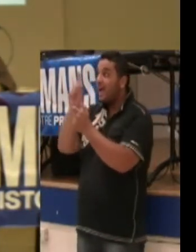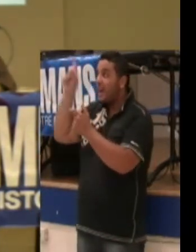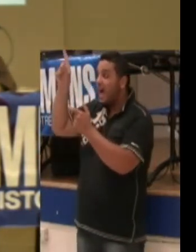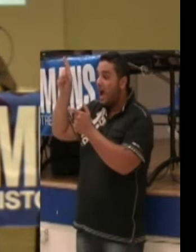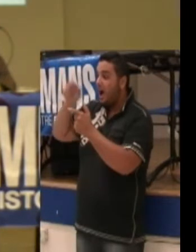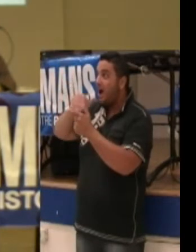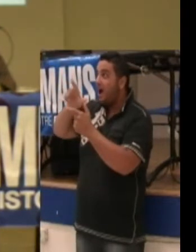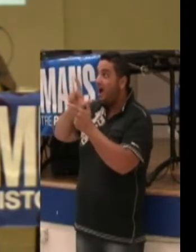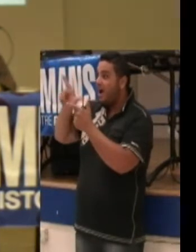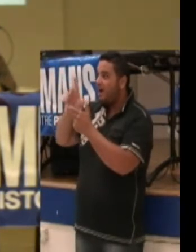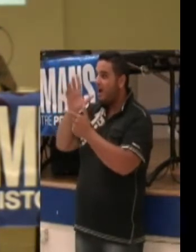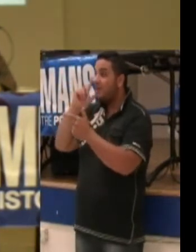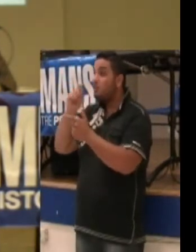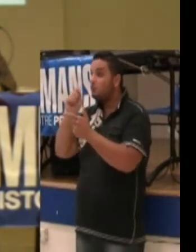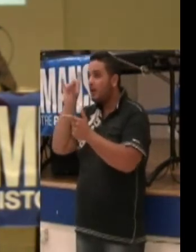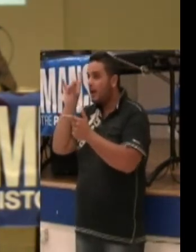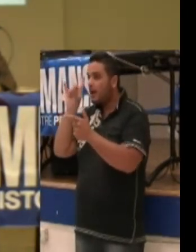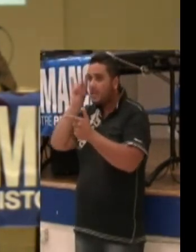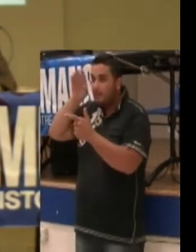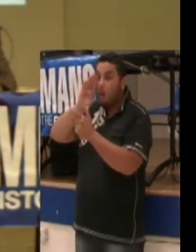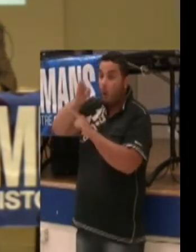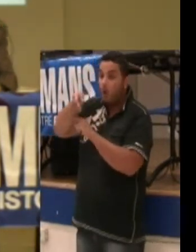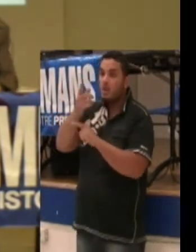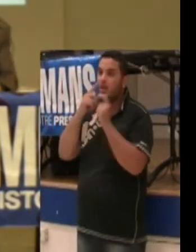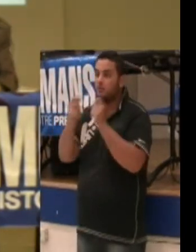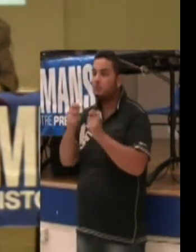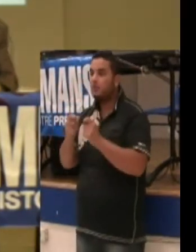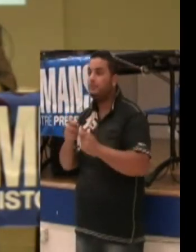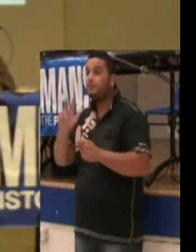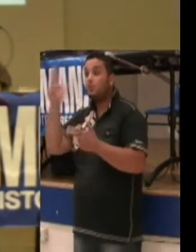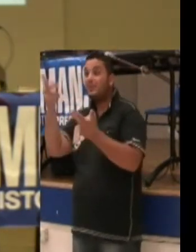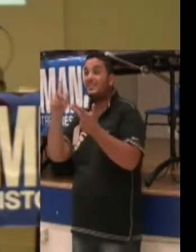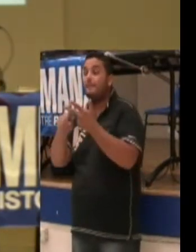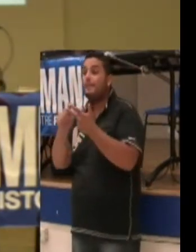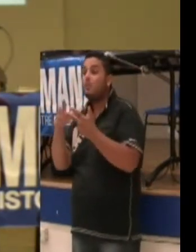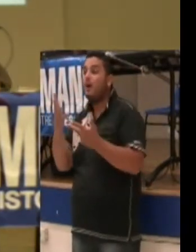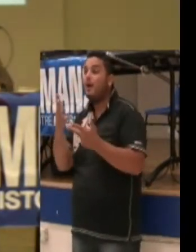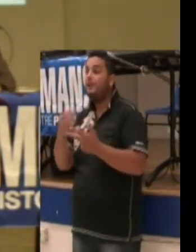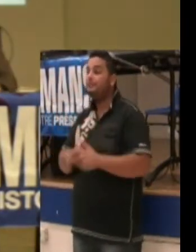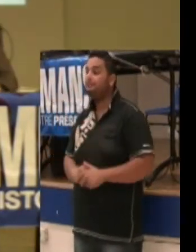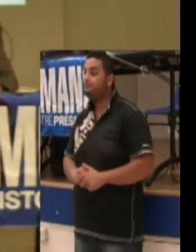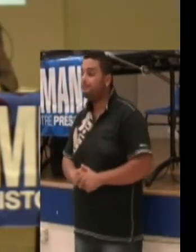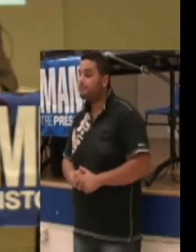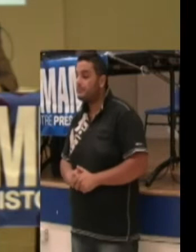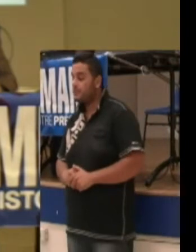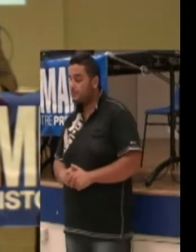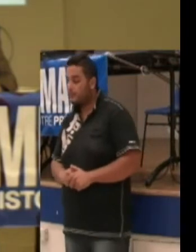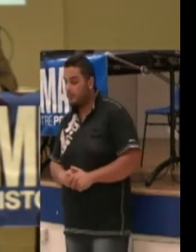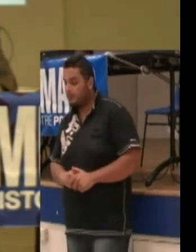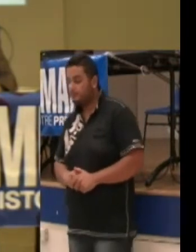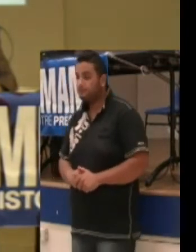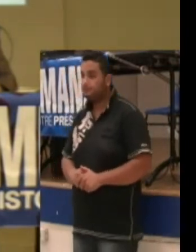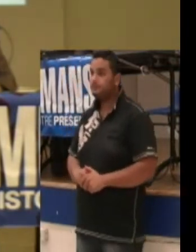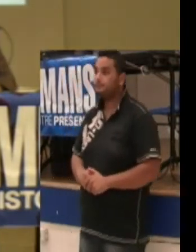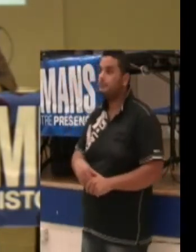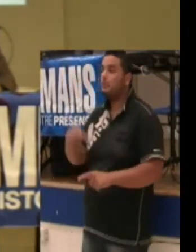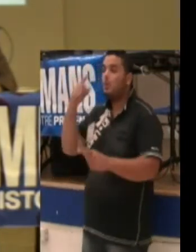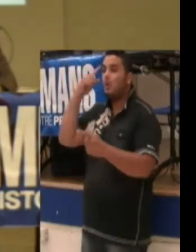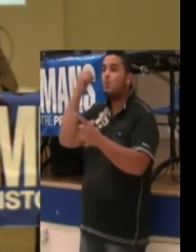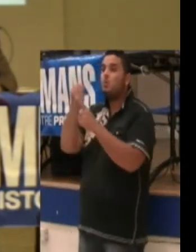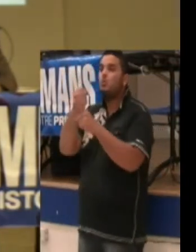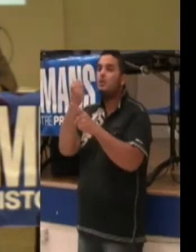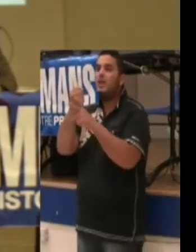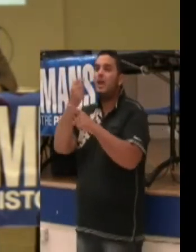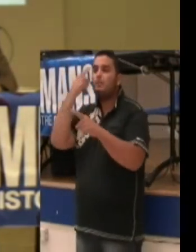quoi? Mujahadat al-A'mal, le prophète sallallahu alayhi wa sallam, c'est-à-dire lutter, très bien, lutter dans ton